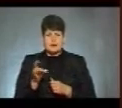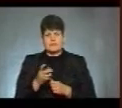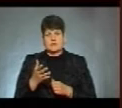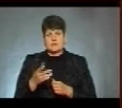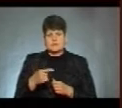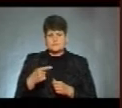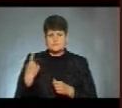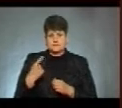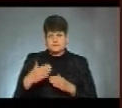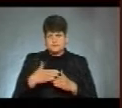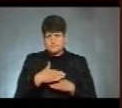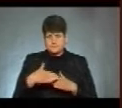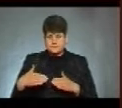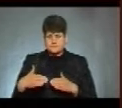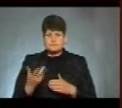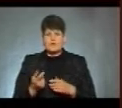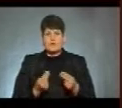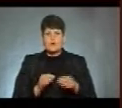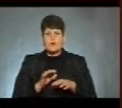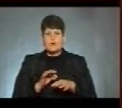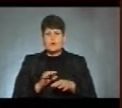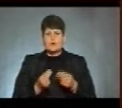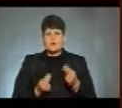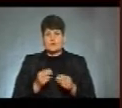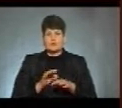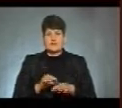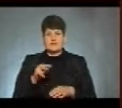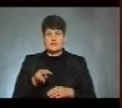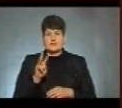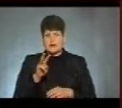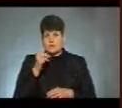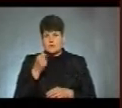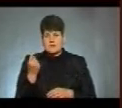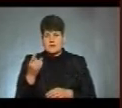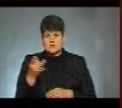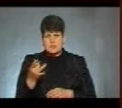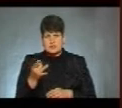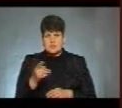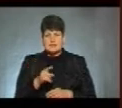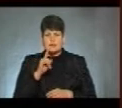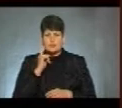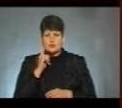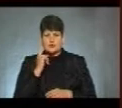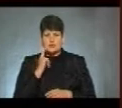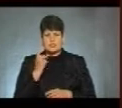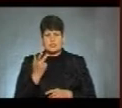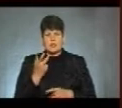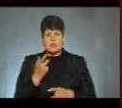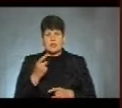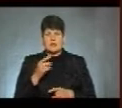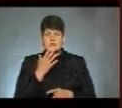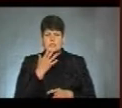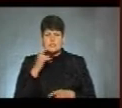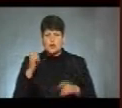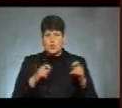20 кілометрів квадратних. Уперше гру провели у 2003 році. Організатор заходу – молодіжний націоналістичний конгрес. На